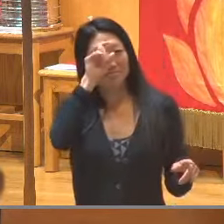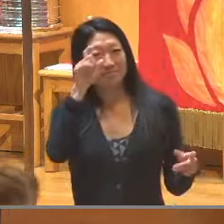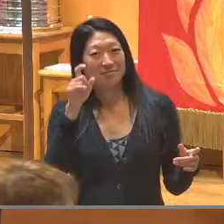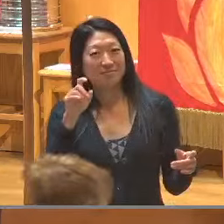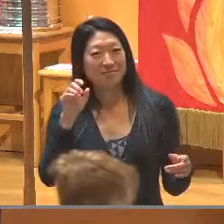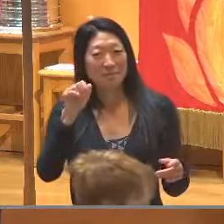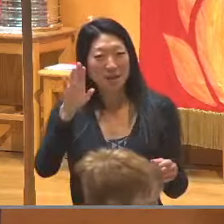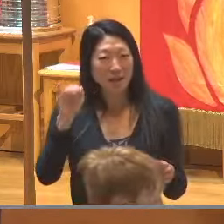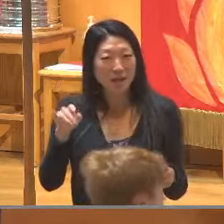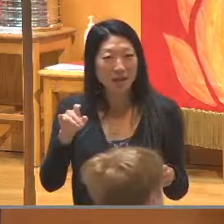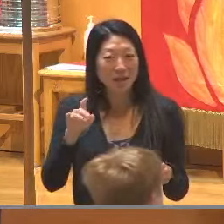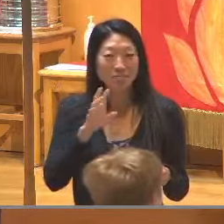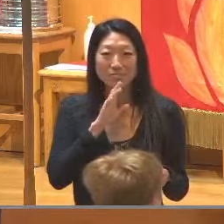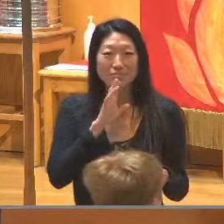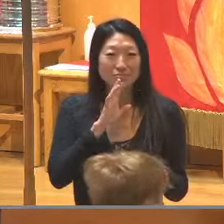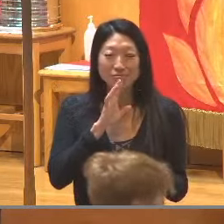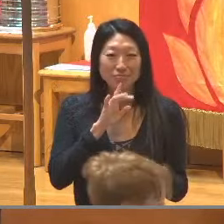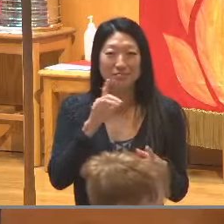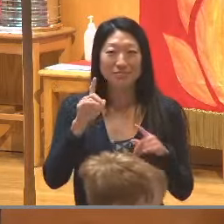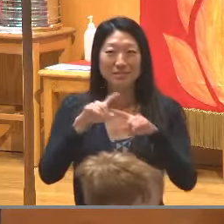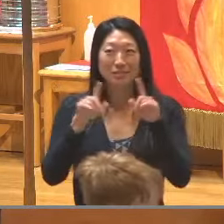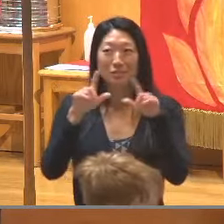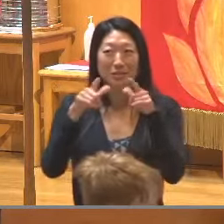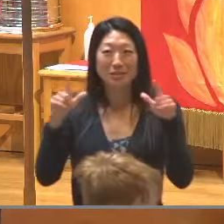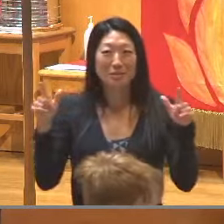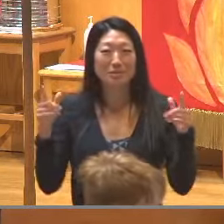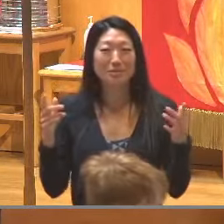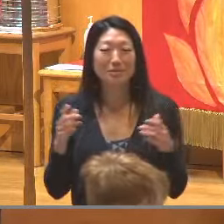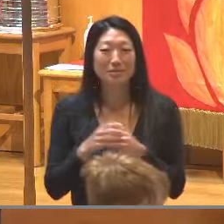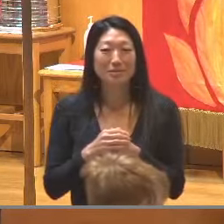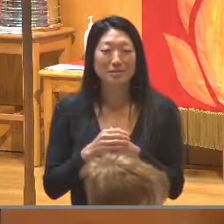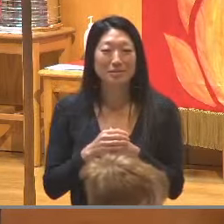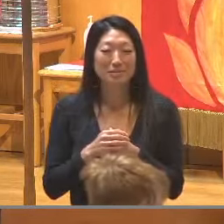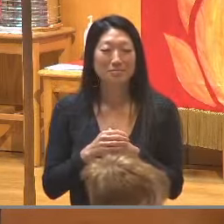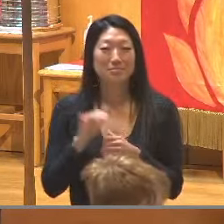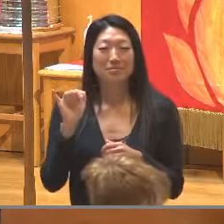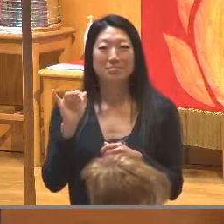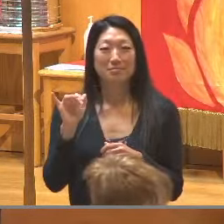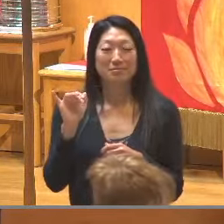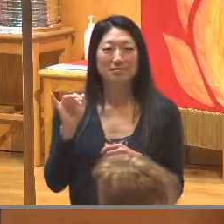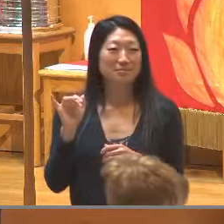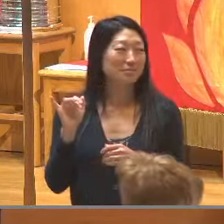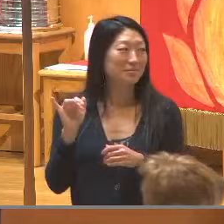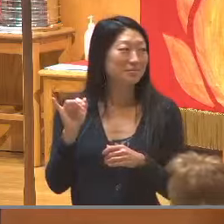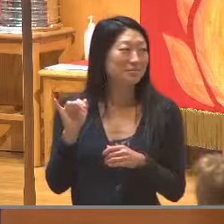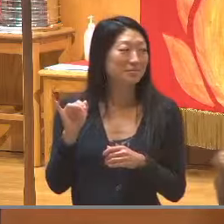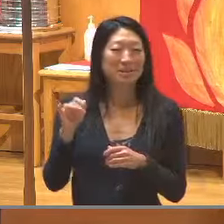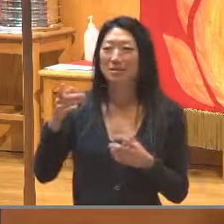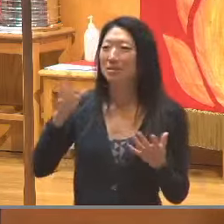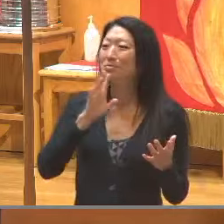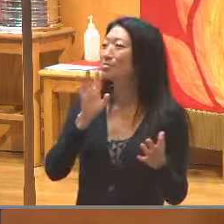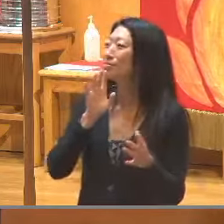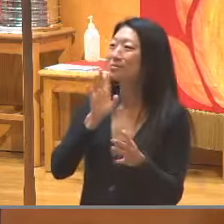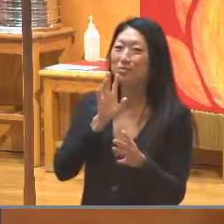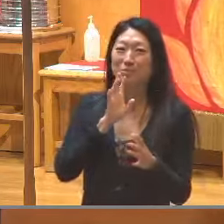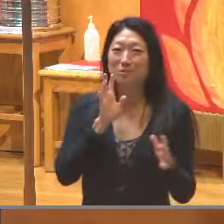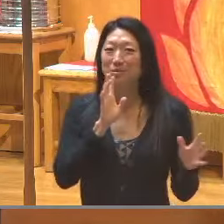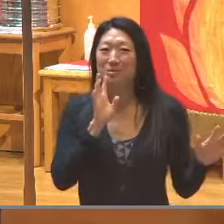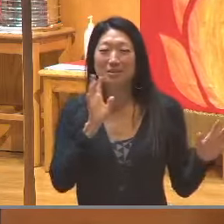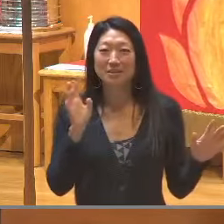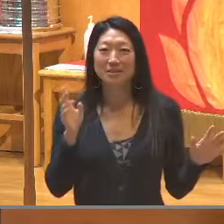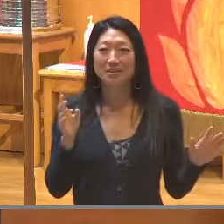Apa, boleh kamu faham saya? Tidak boleh? Oh. Orang di sana, boleh kamu faham saya?